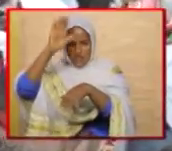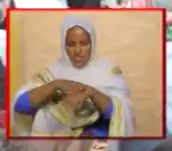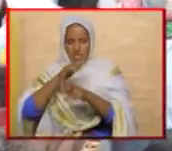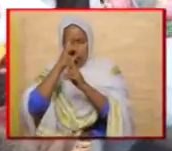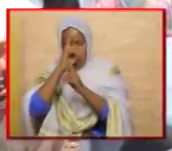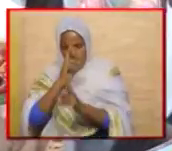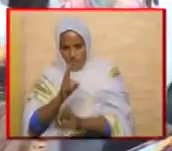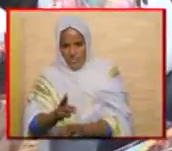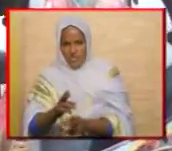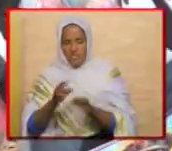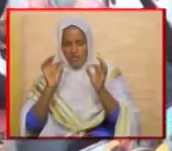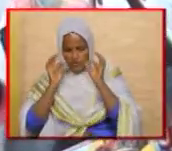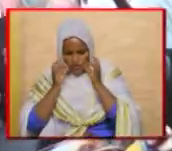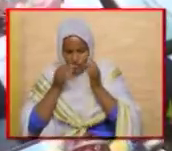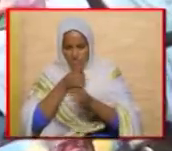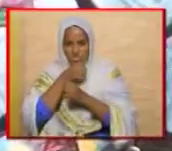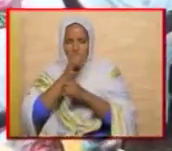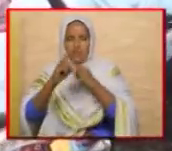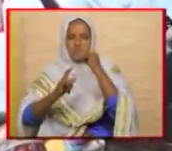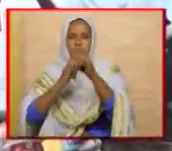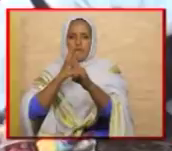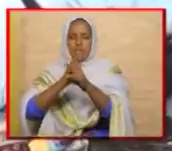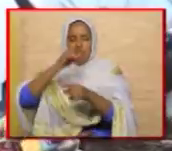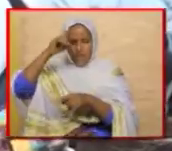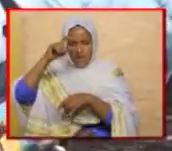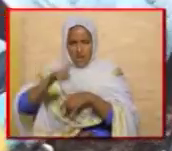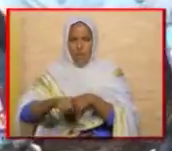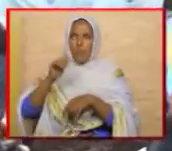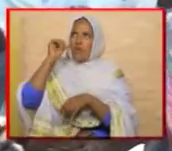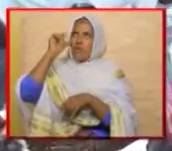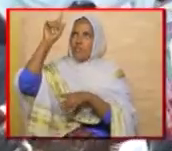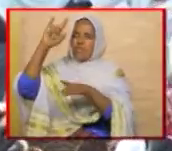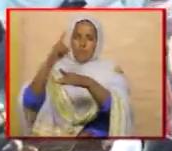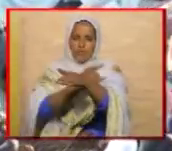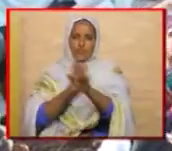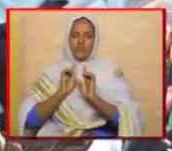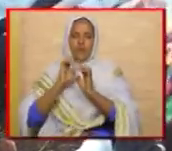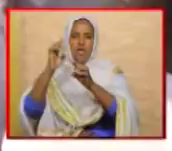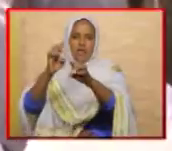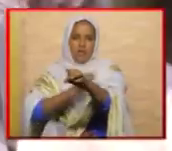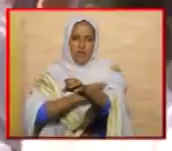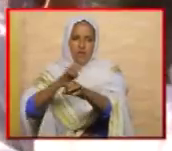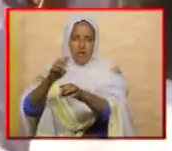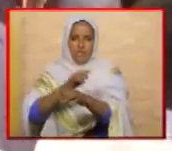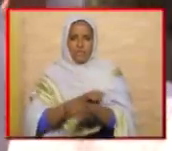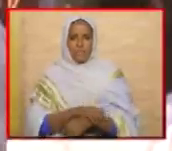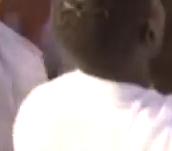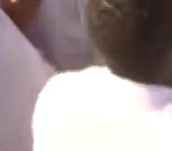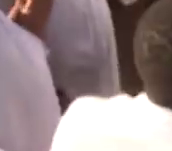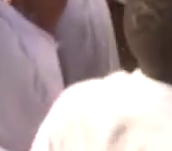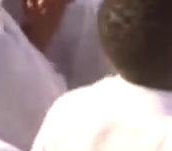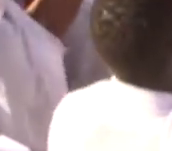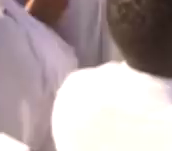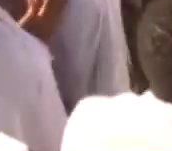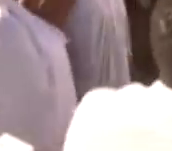ጠርተህ ያከበርከኝ በርጅና ዘመኔ ይገባሃል ላንተ መዝሙርና ቀኔ